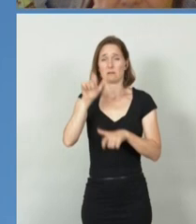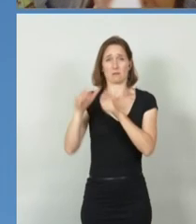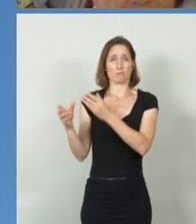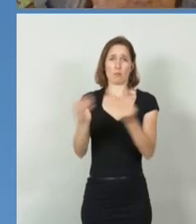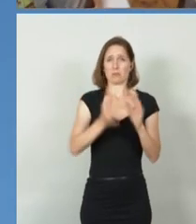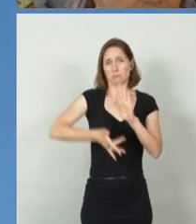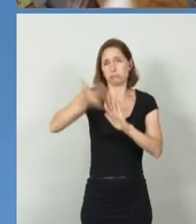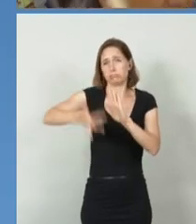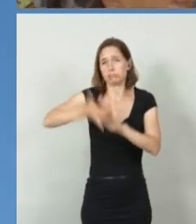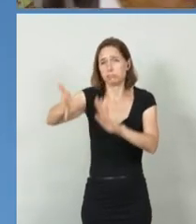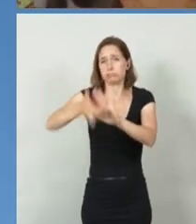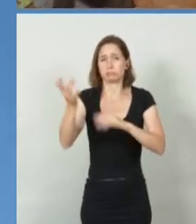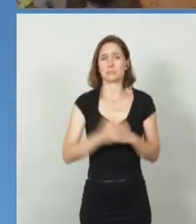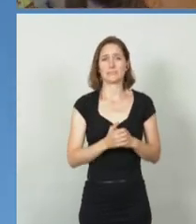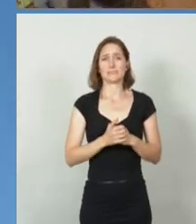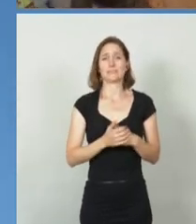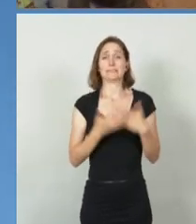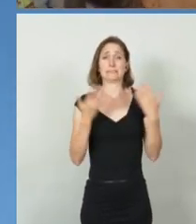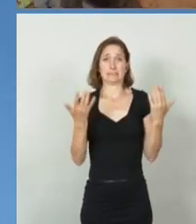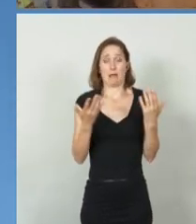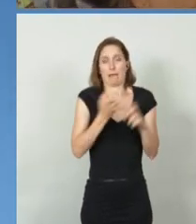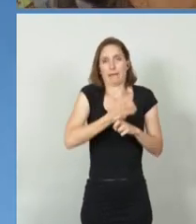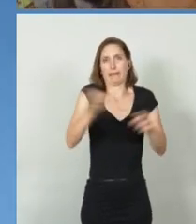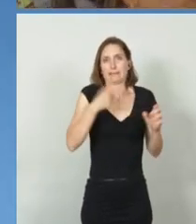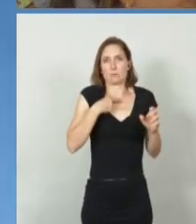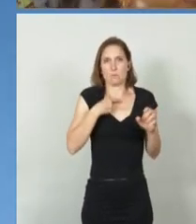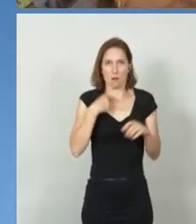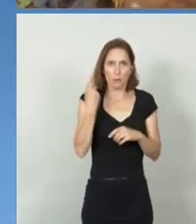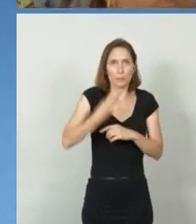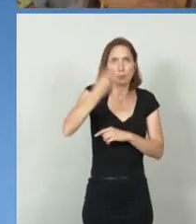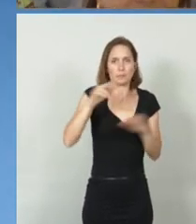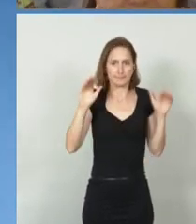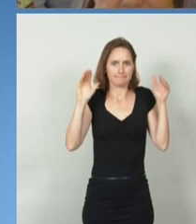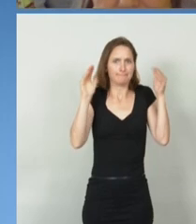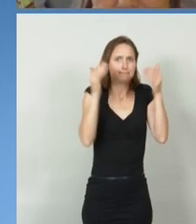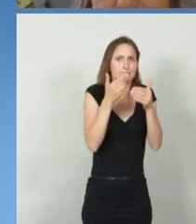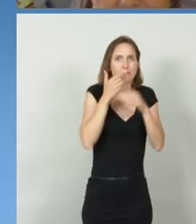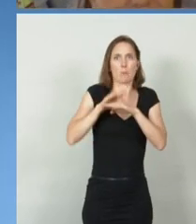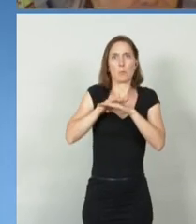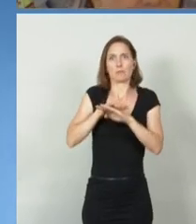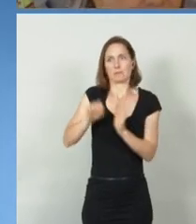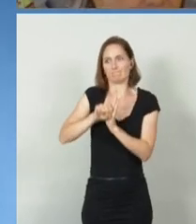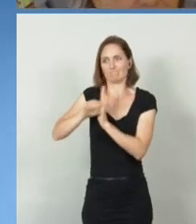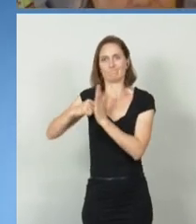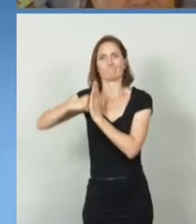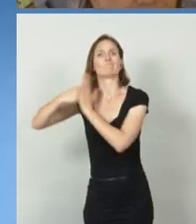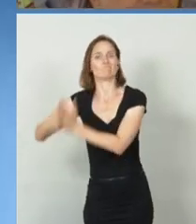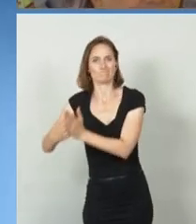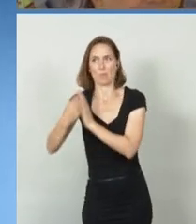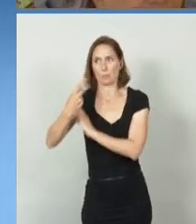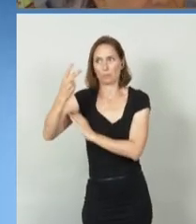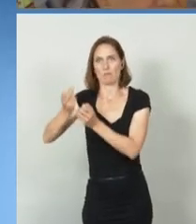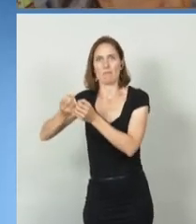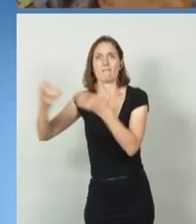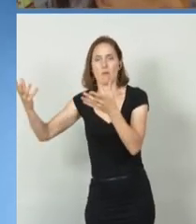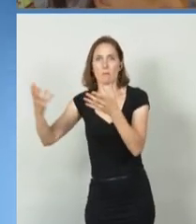favorisent les replis sur soi et la place grandissante et dangereuse des idées d'extrême droite face à cela la ville de Grenoble souhaite tracer une